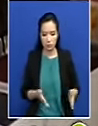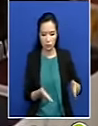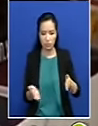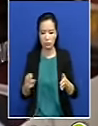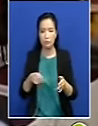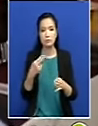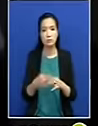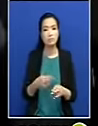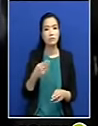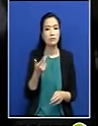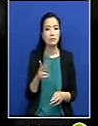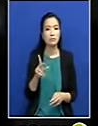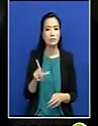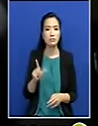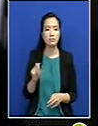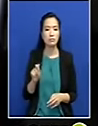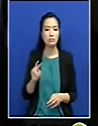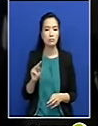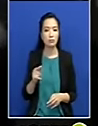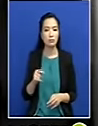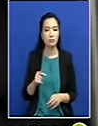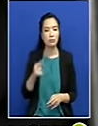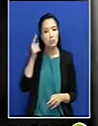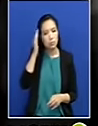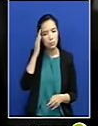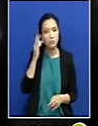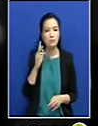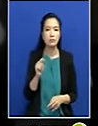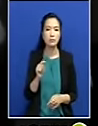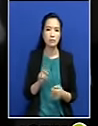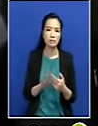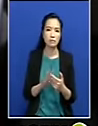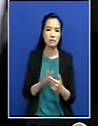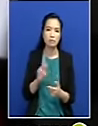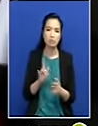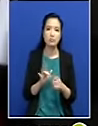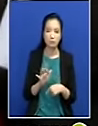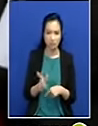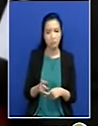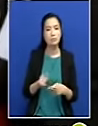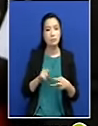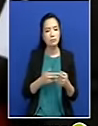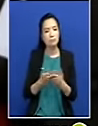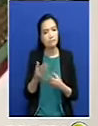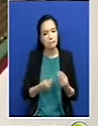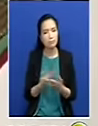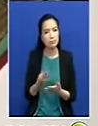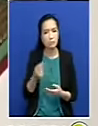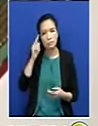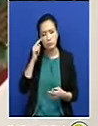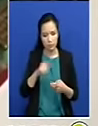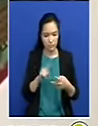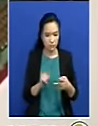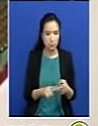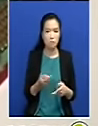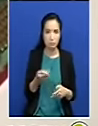เข้แต่ไม่ทราบนะว่าแฟนเนี่ยซื้อขายกันราคาเท่าไหร่ส่วนอาวุธปืนครับก็ไม่ทราบเหมือนกันว่าแฟนเนี่ยไปเอามาจากไหนซื้อ